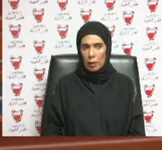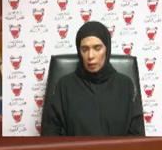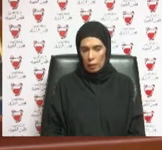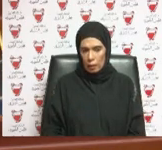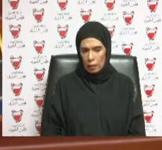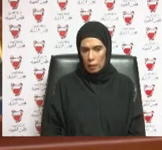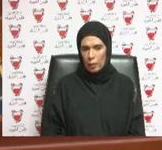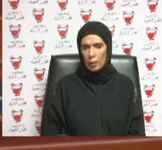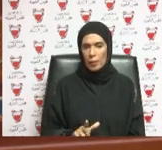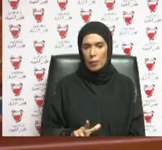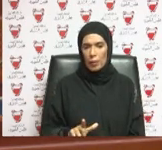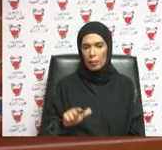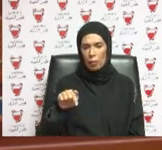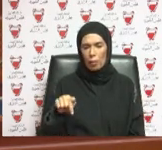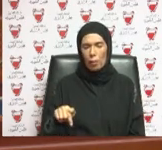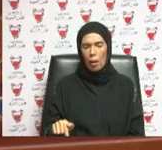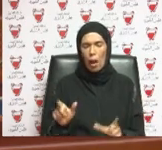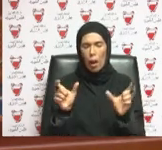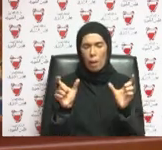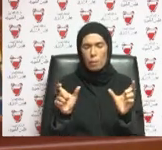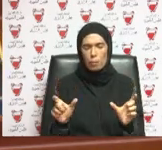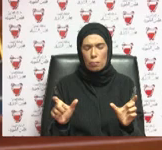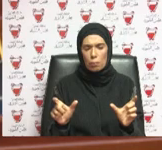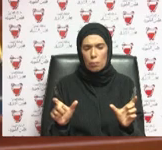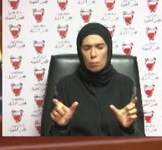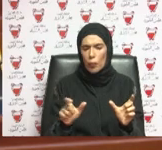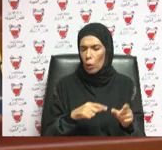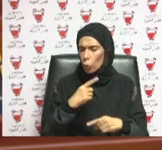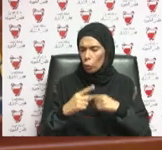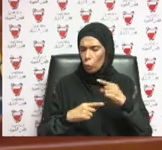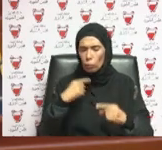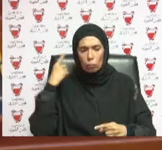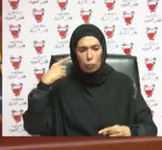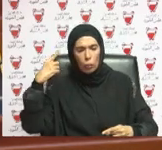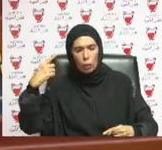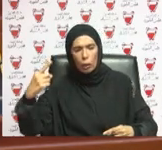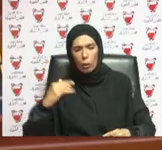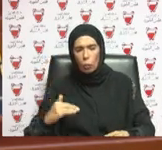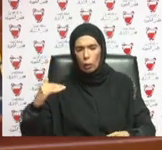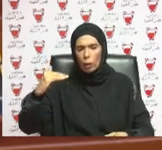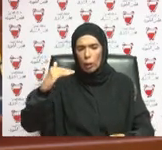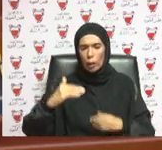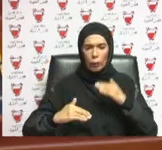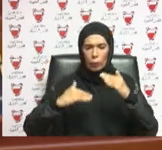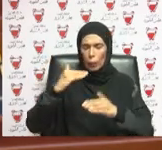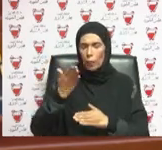الأمن هاجسه الأساسي، وكان يقول لنا باستمرار لا تقدم ولا تطور بدون أمن، وصدق